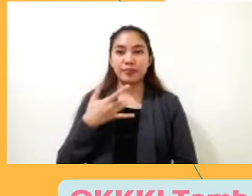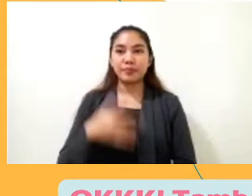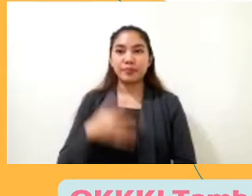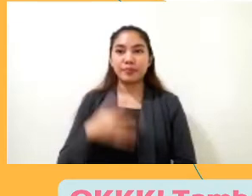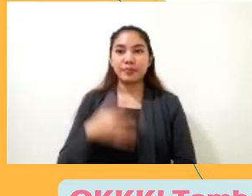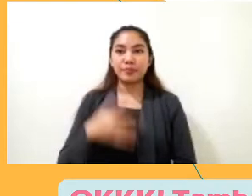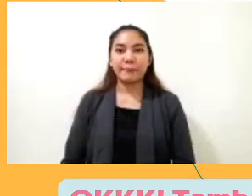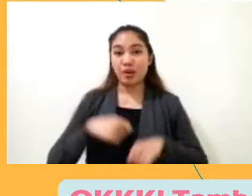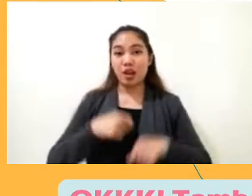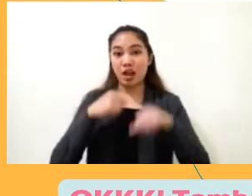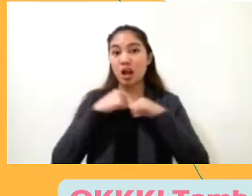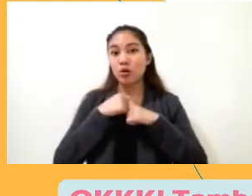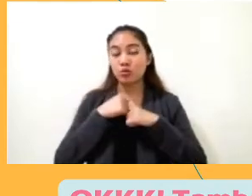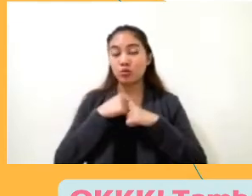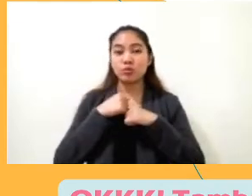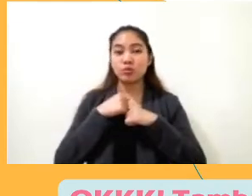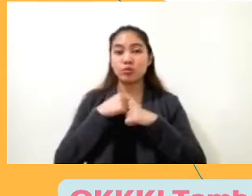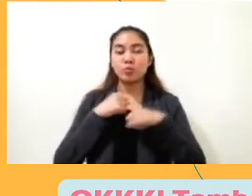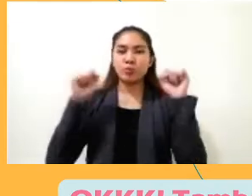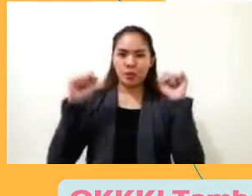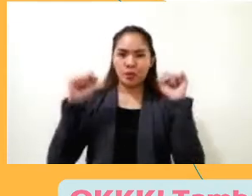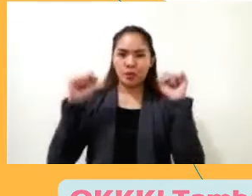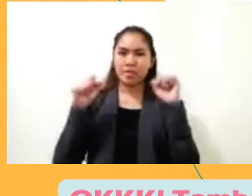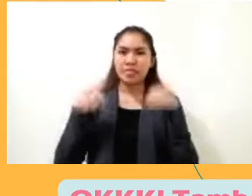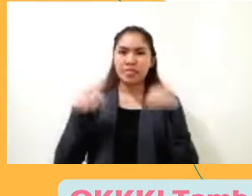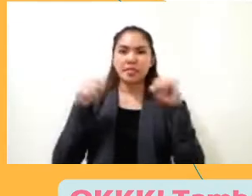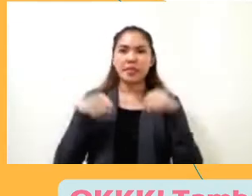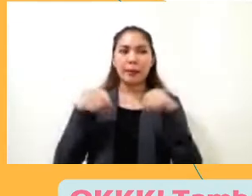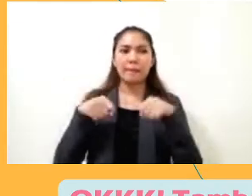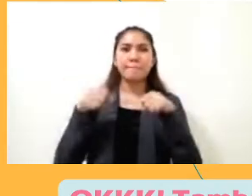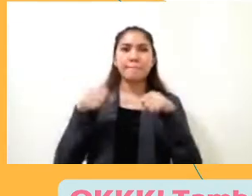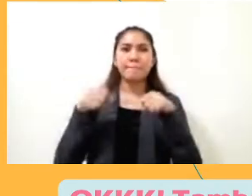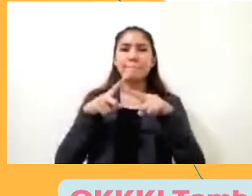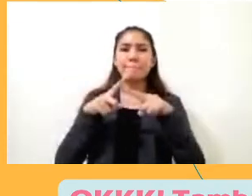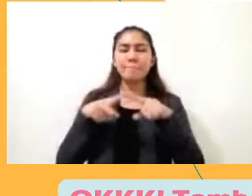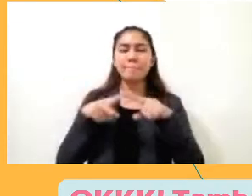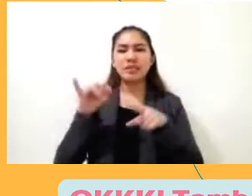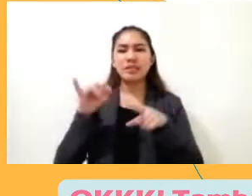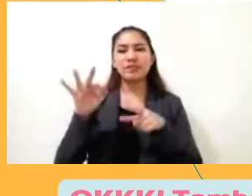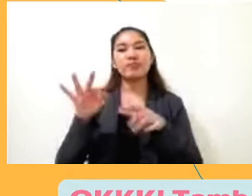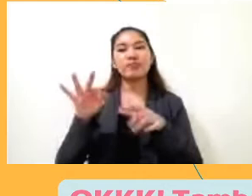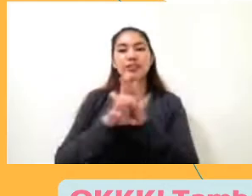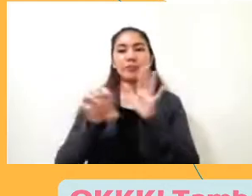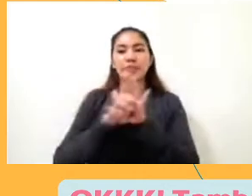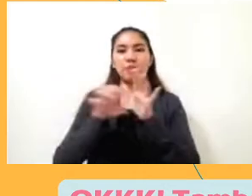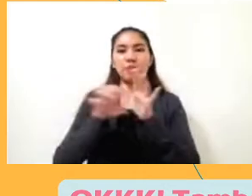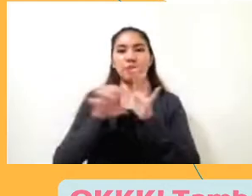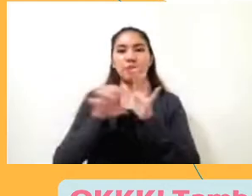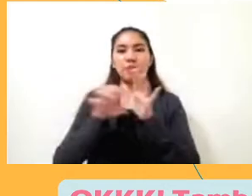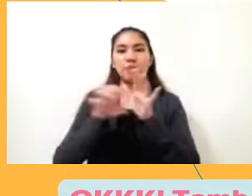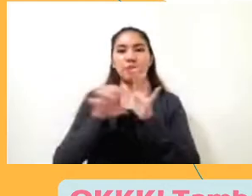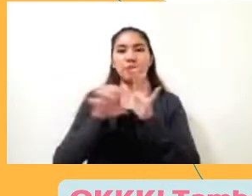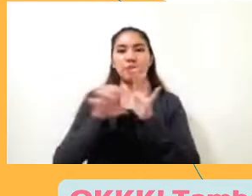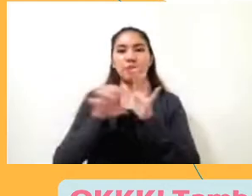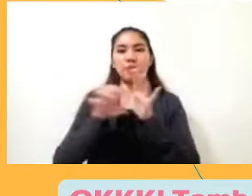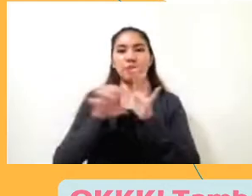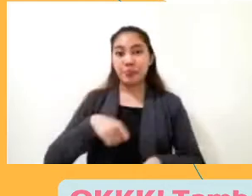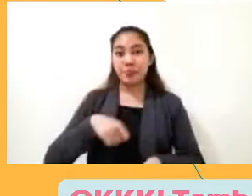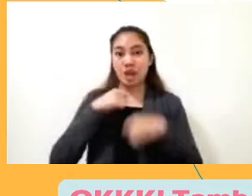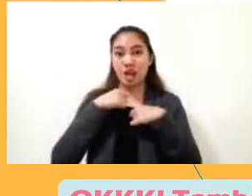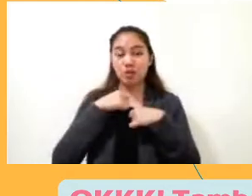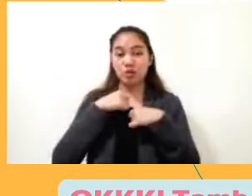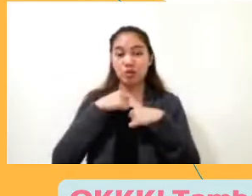Proud? Pwede, pero mas proud kasi mas, ano siya eh? Oh, normal. Ikaw. Mas